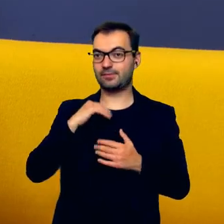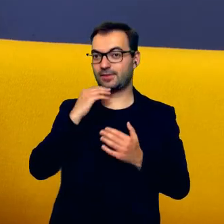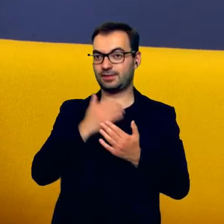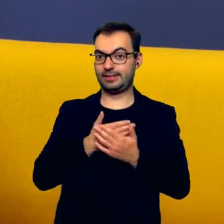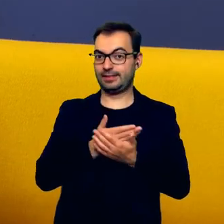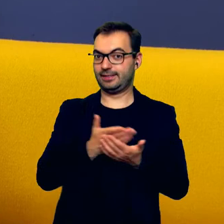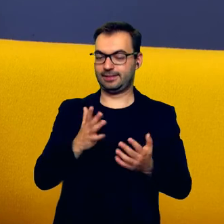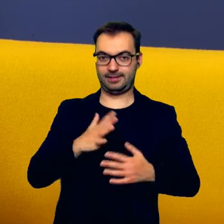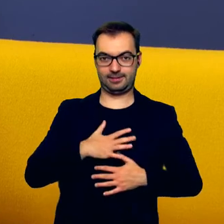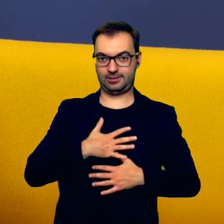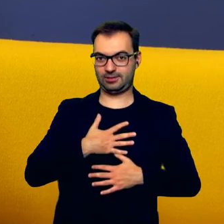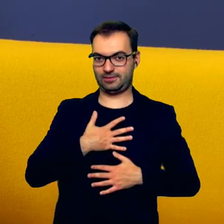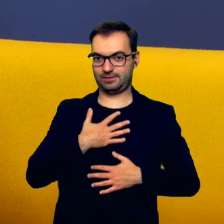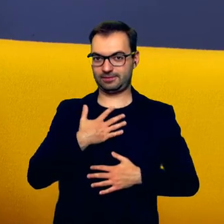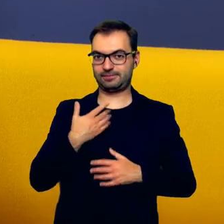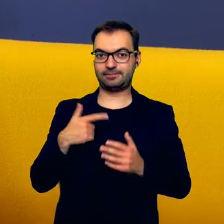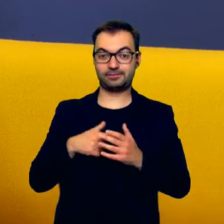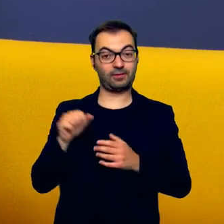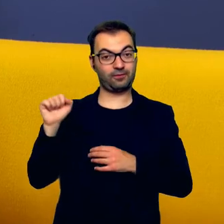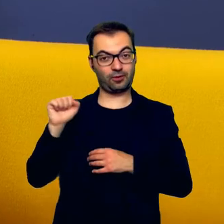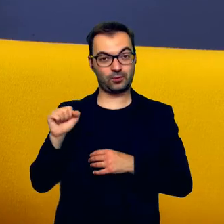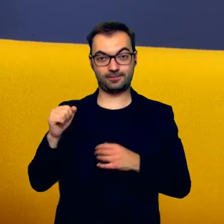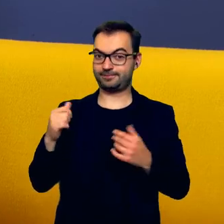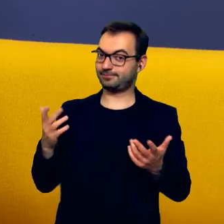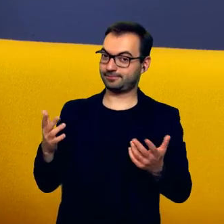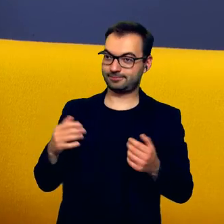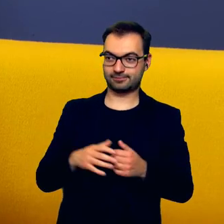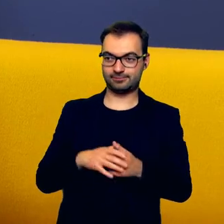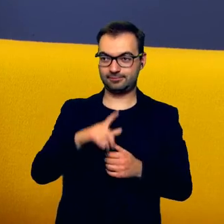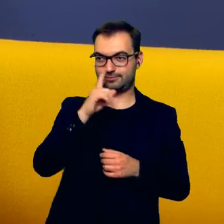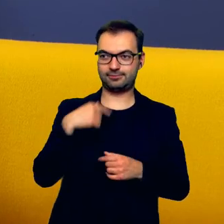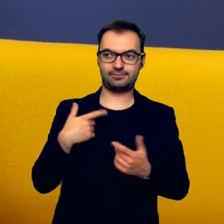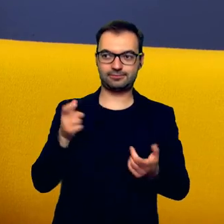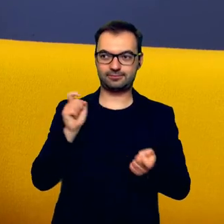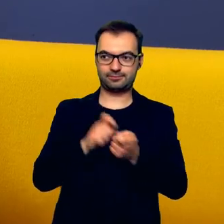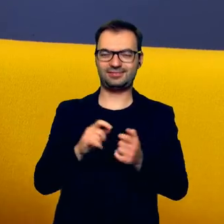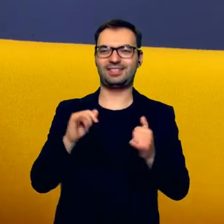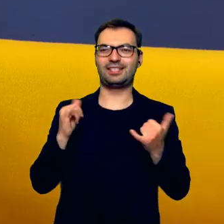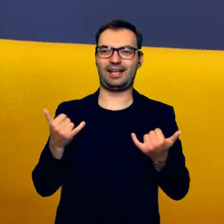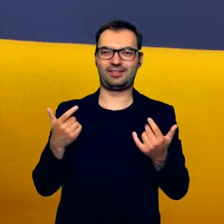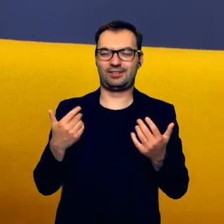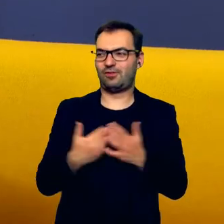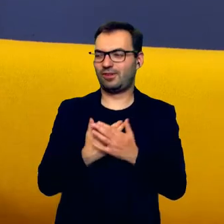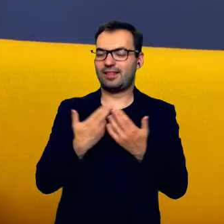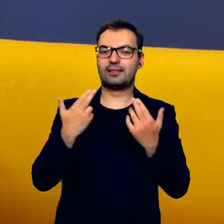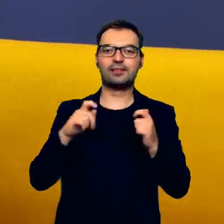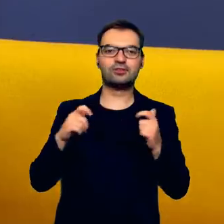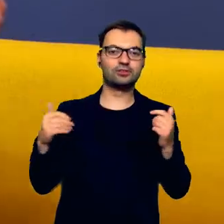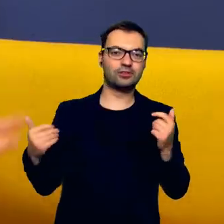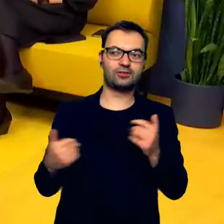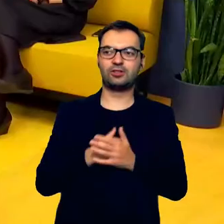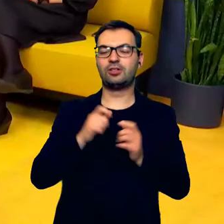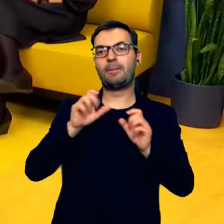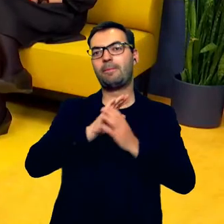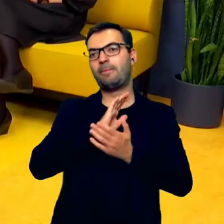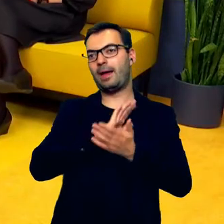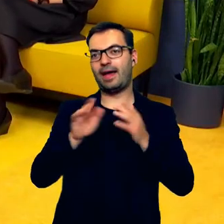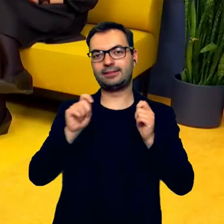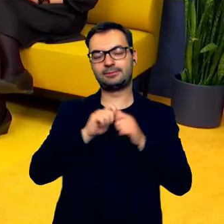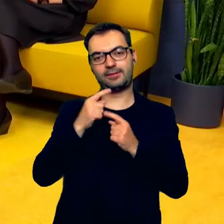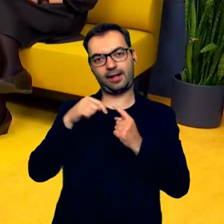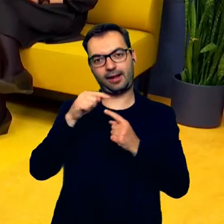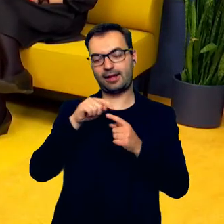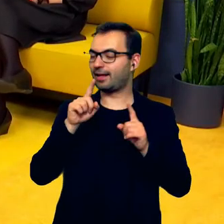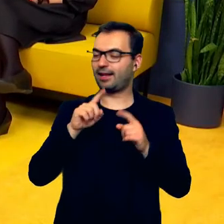co może czytelników zdziwić, bo to jest Wrocław. W tym momencie czytelnicy mogą zaprotestować, jak to? Jakie to jest nowum? Przecież pan ciągle o Wrocławiu pisze.